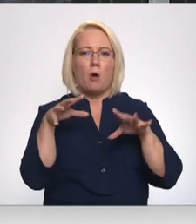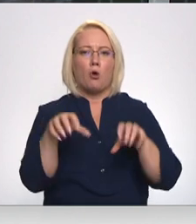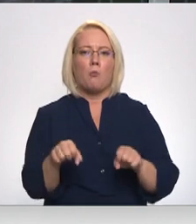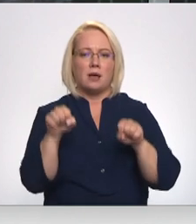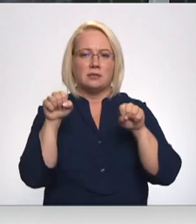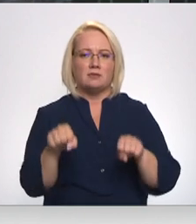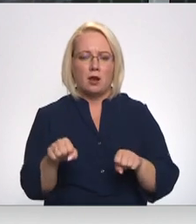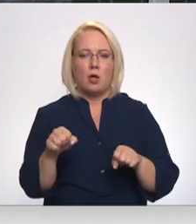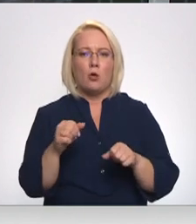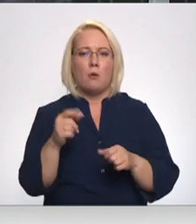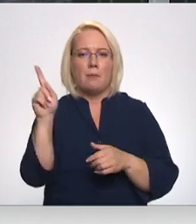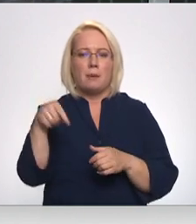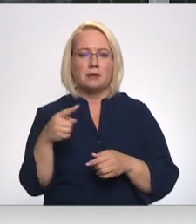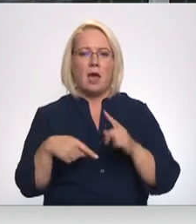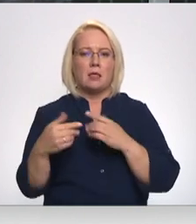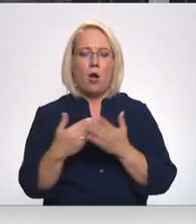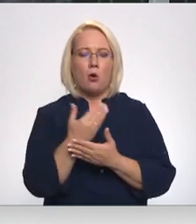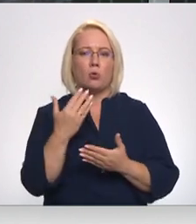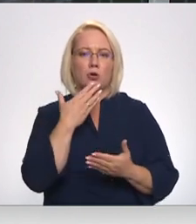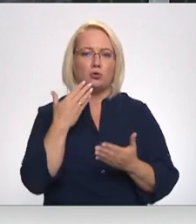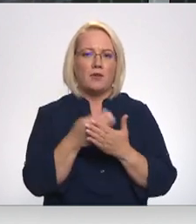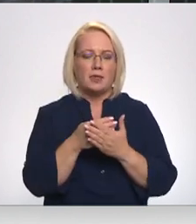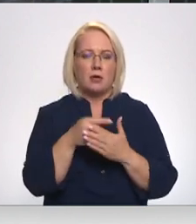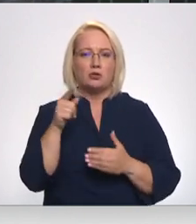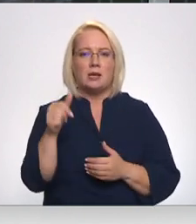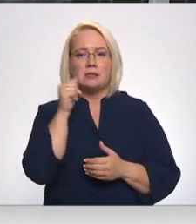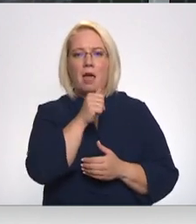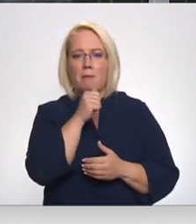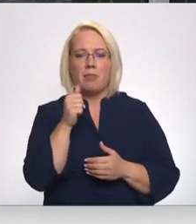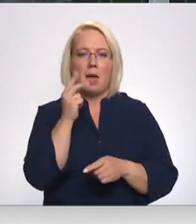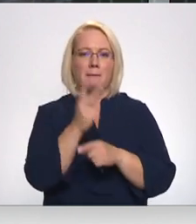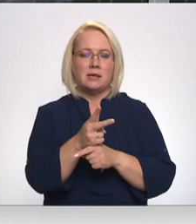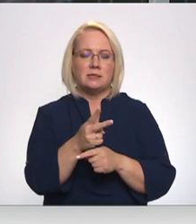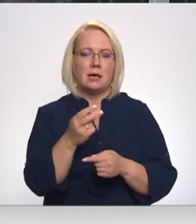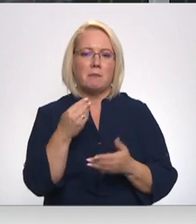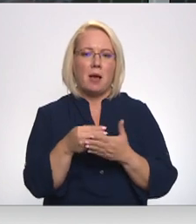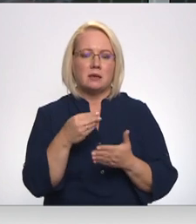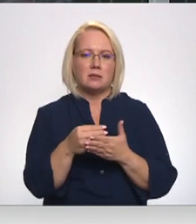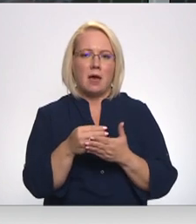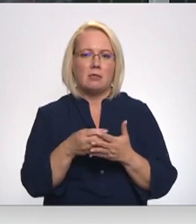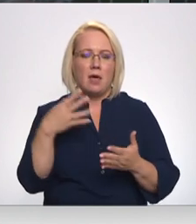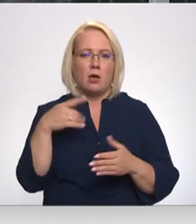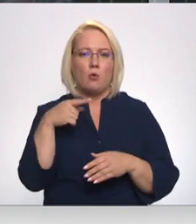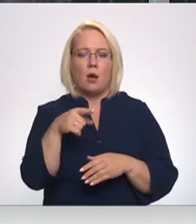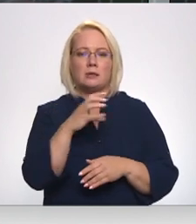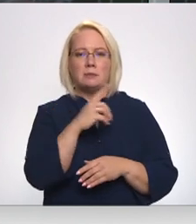atjaunot Latvijas suverenitāti. Bēgļu pārcēlājiem slepenā misija maksāja dārgi. Padomju vara viņu